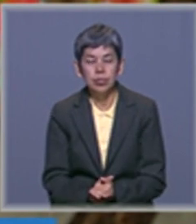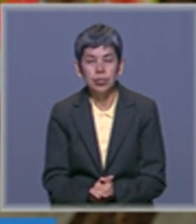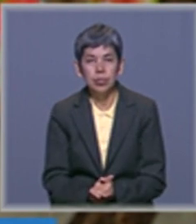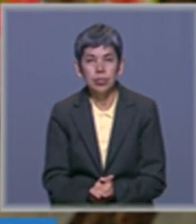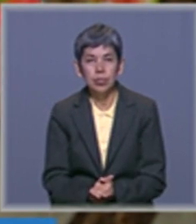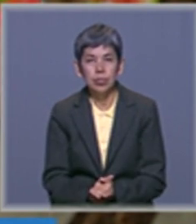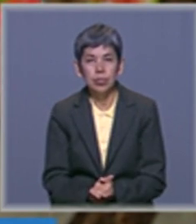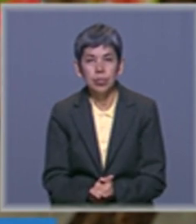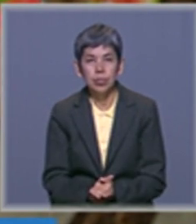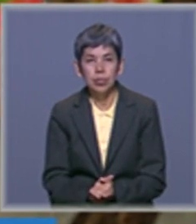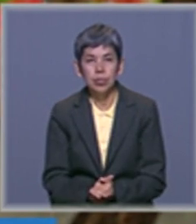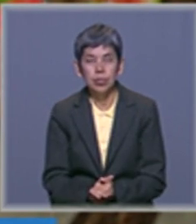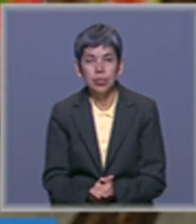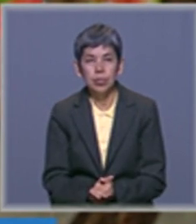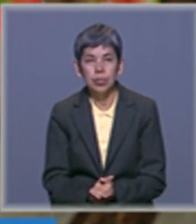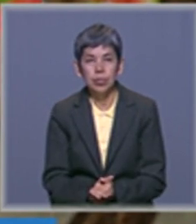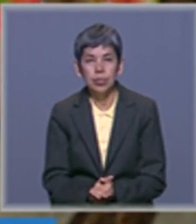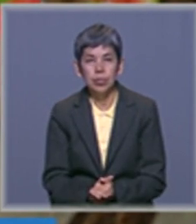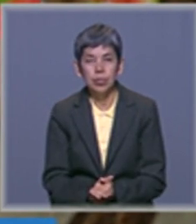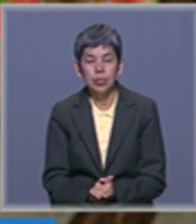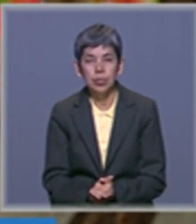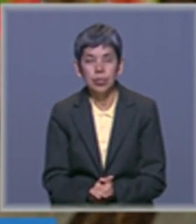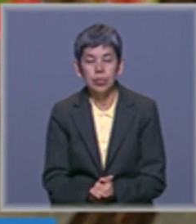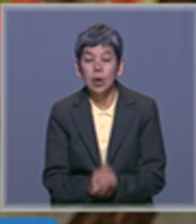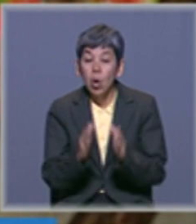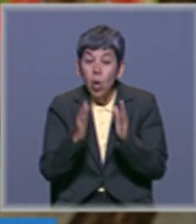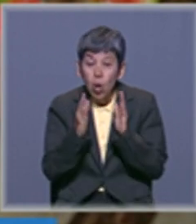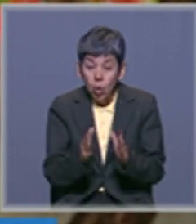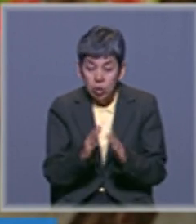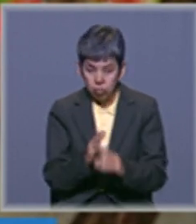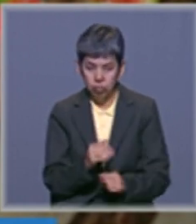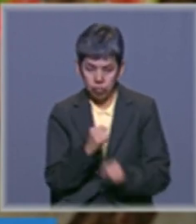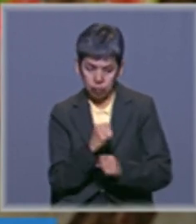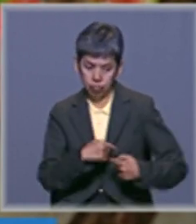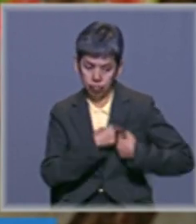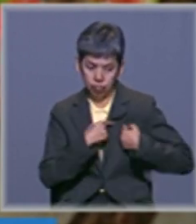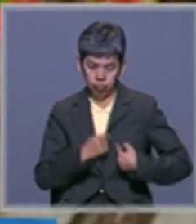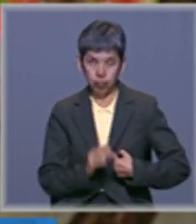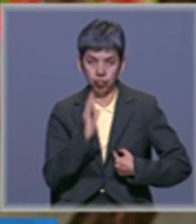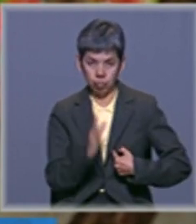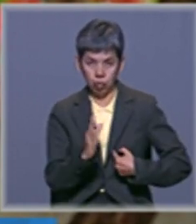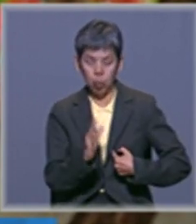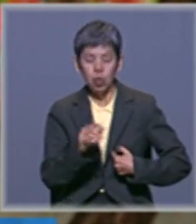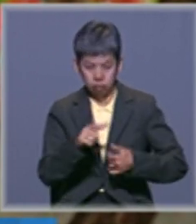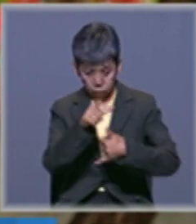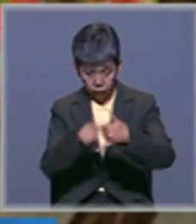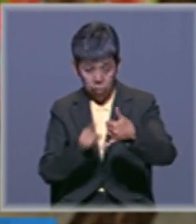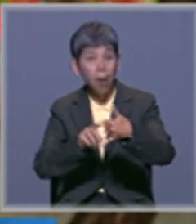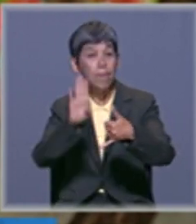ก็คนที่จะซื่อสัตย์สุจริตต้องเป็นคน